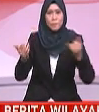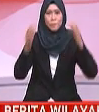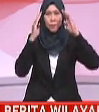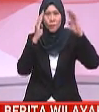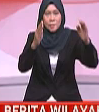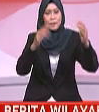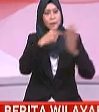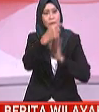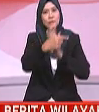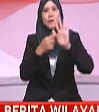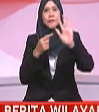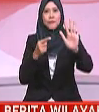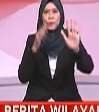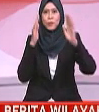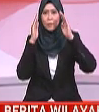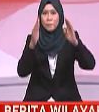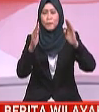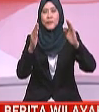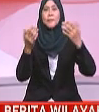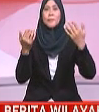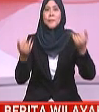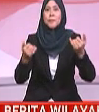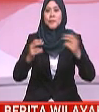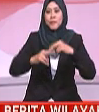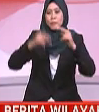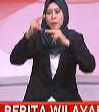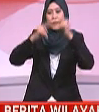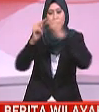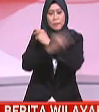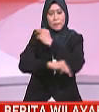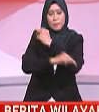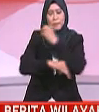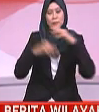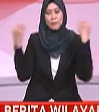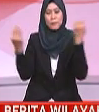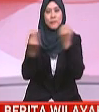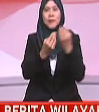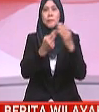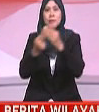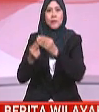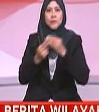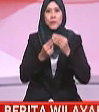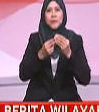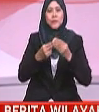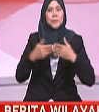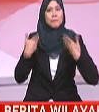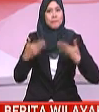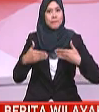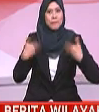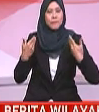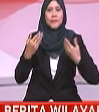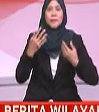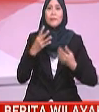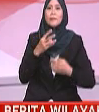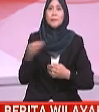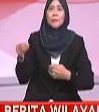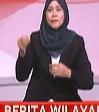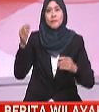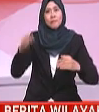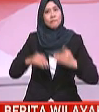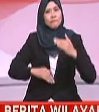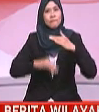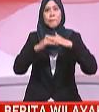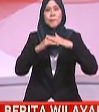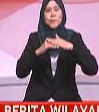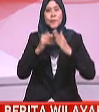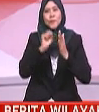5 objektif utama antaranya membina negeri dan masyarakat bersatu, aman, makmur dan sejahtera selain mengoptimum